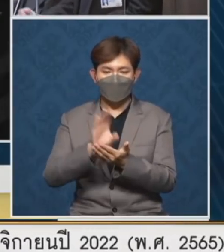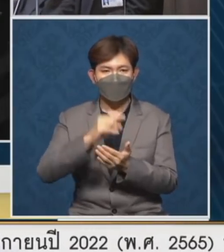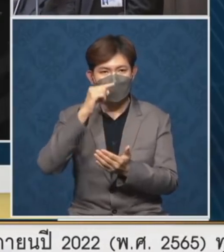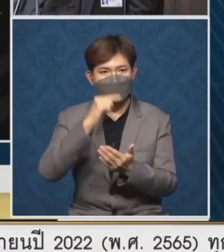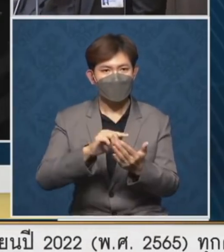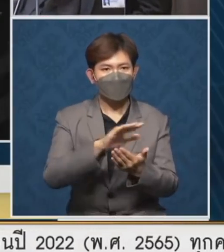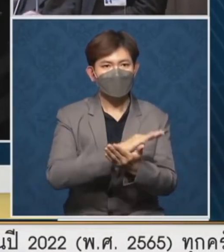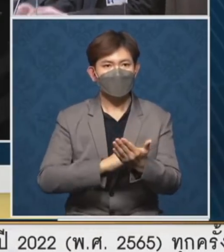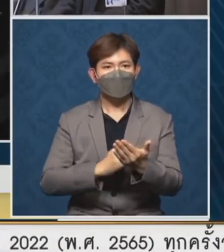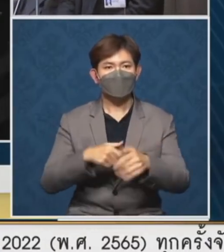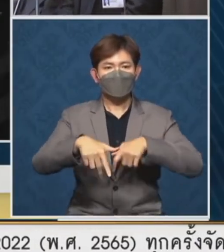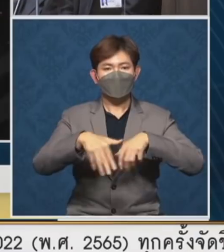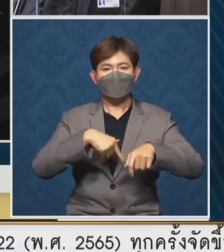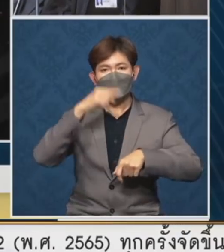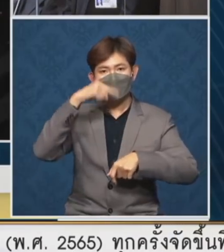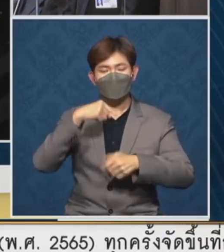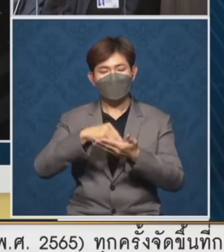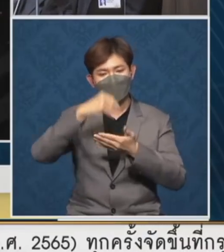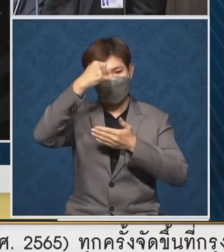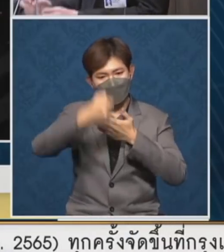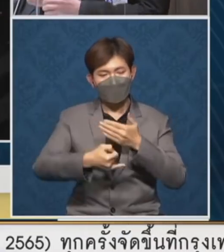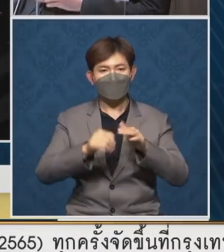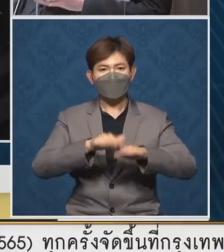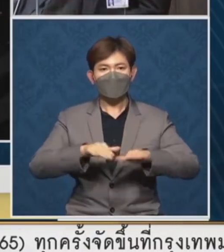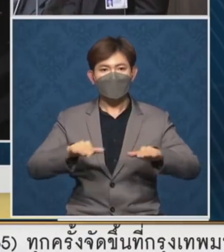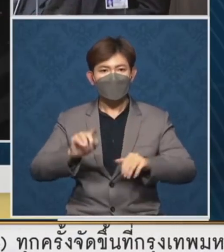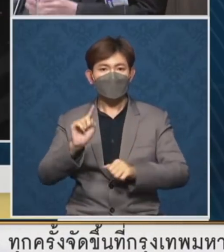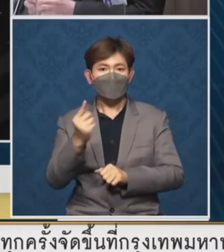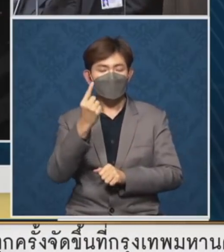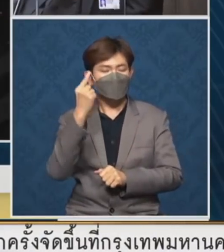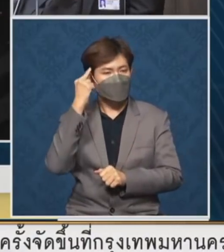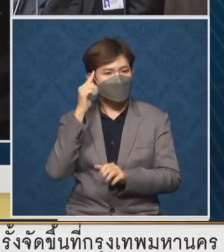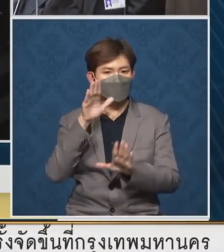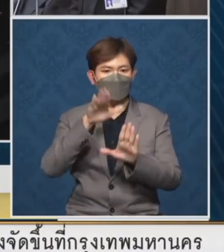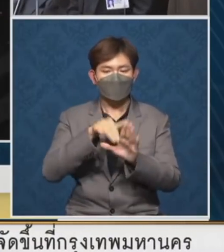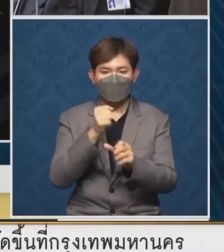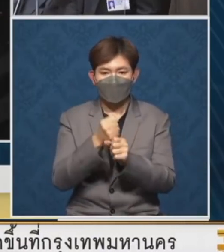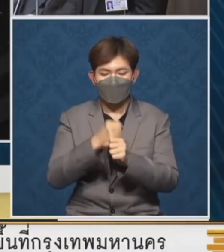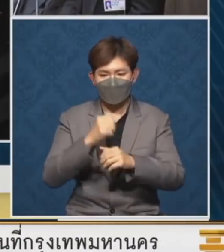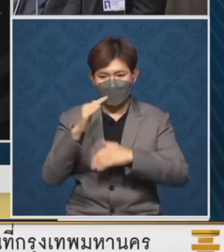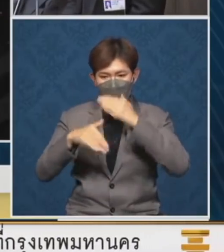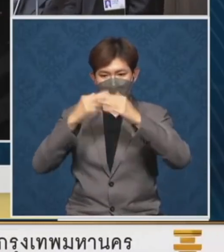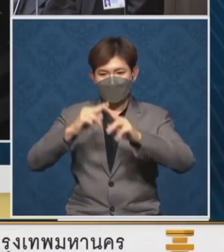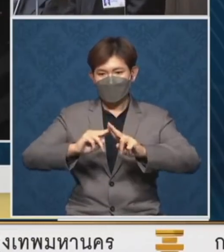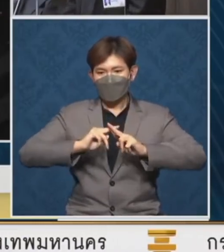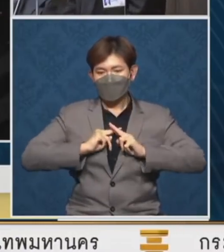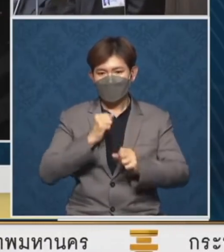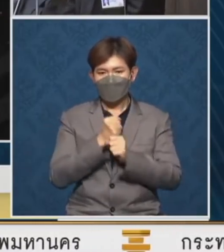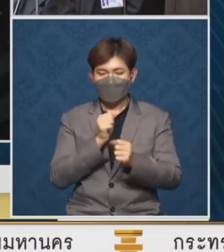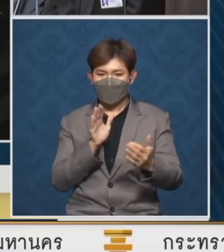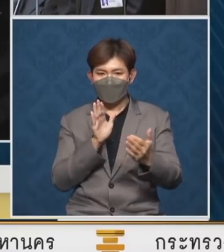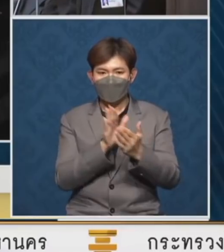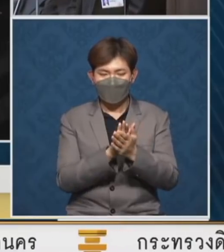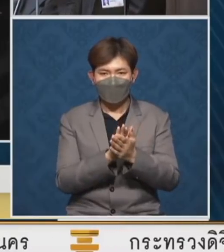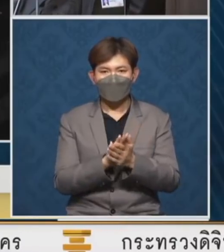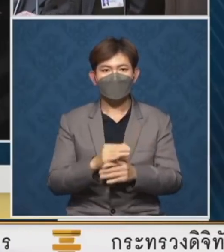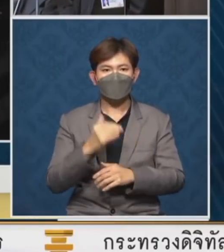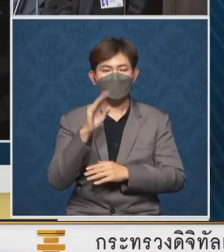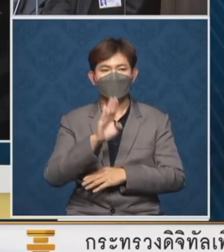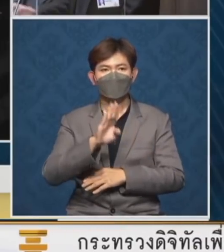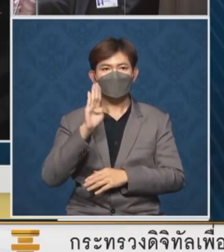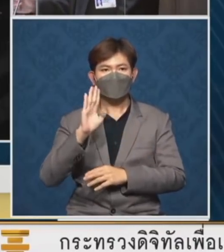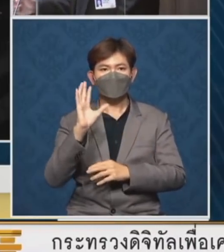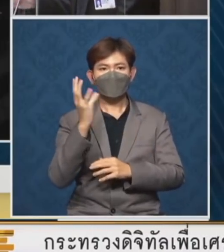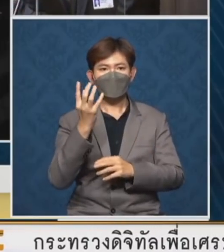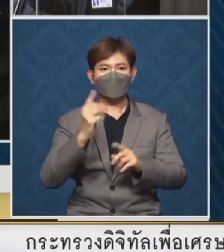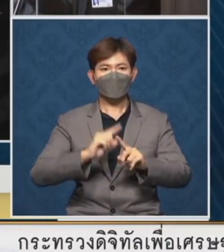าคนไทยเด็กจบใหม่จำนวนมากอาจจะได้ทำงานและพัฒนาทักษะตัวเองกับบริษัทระดับโลกครับแต่ถ้าประเทศเร